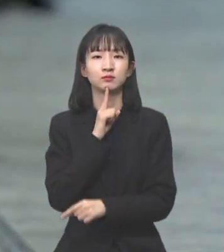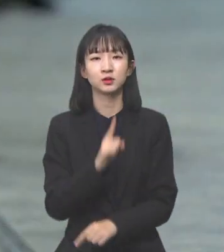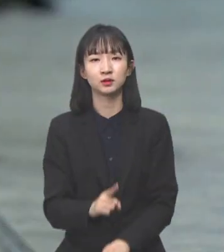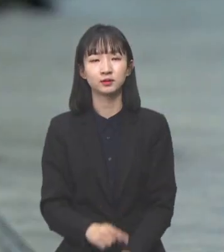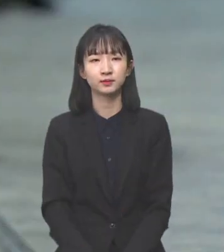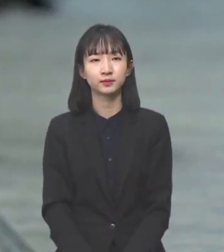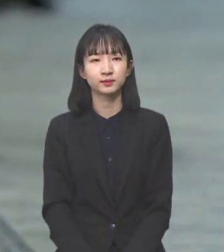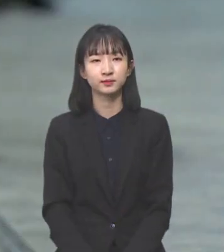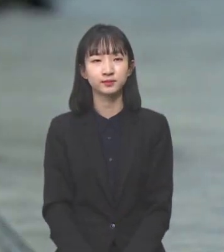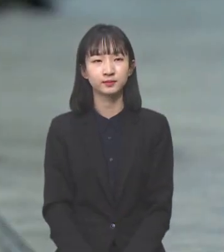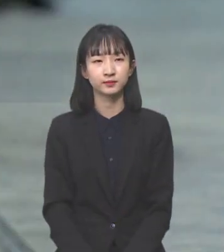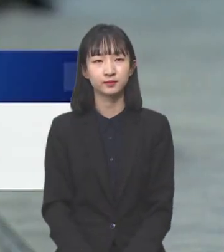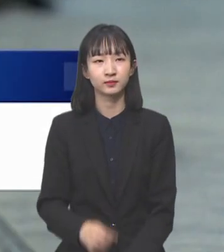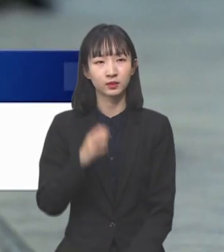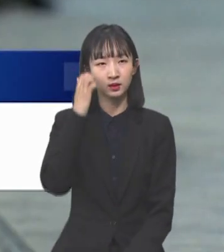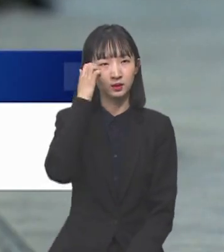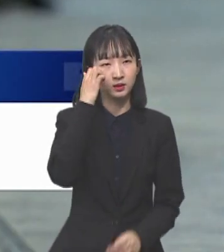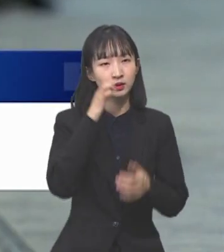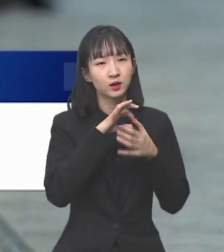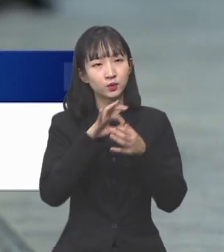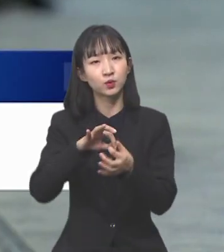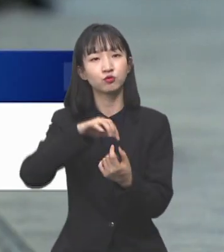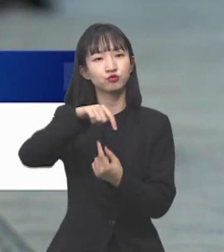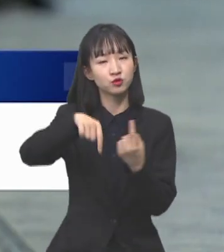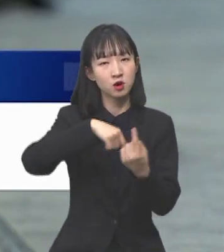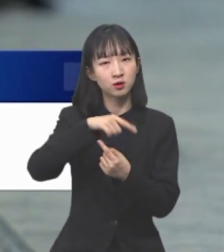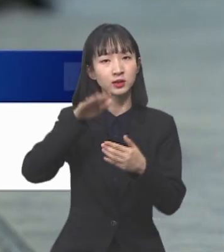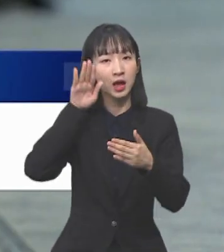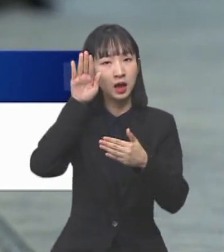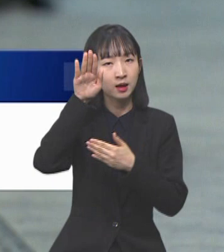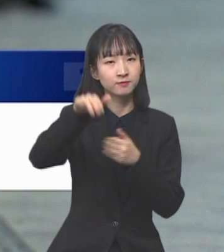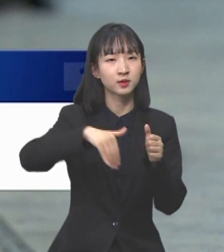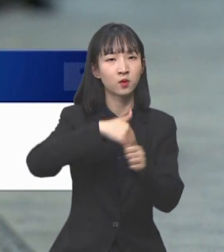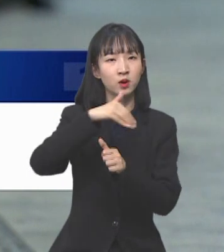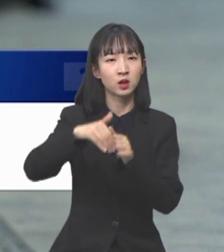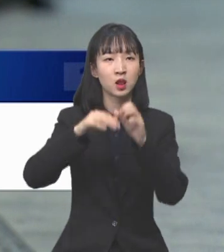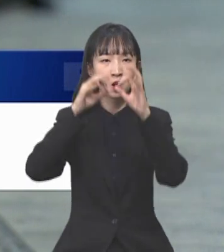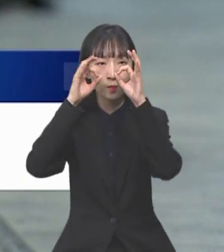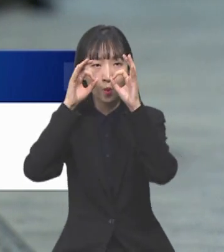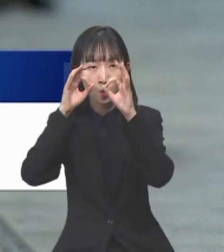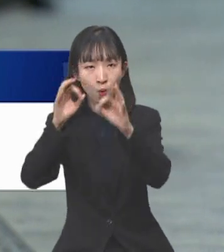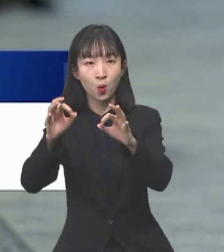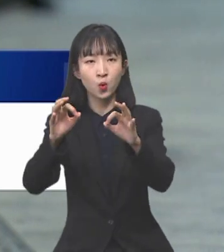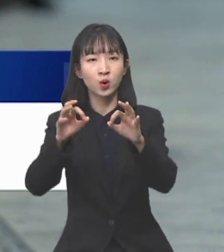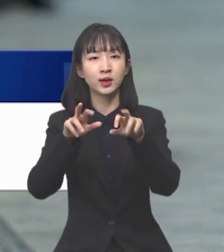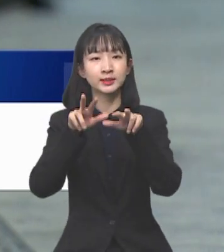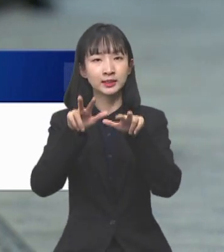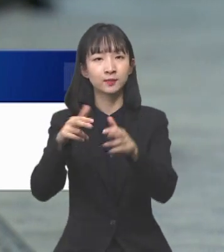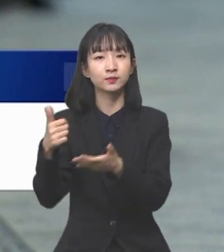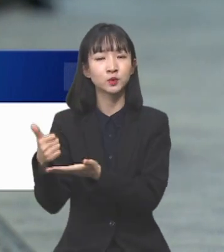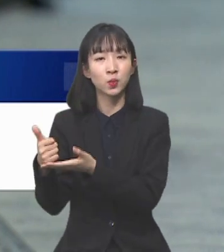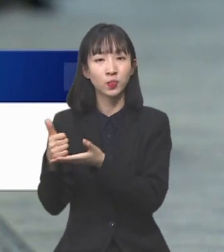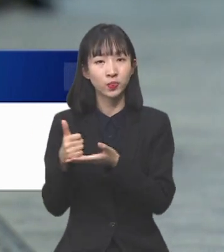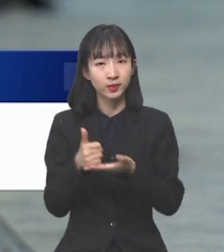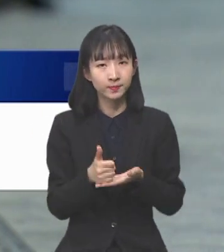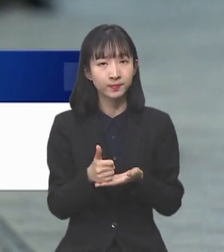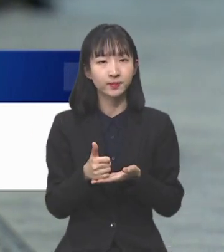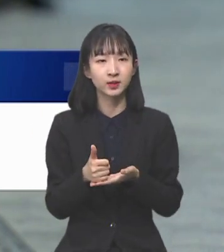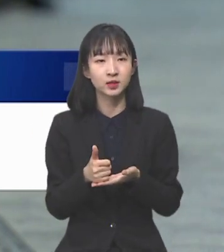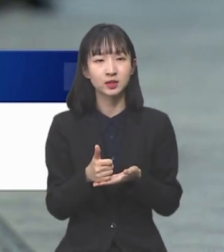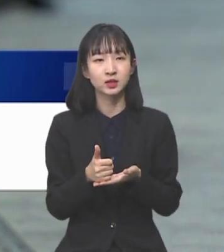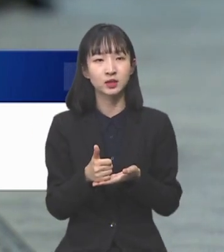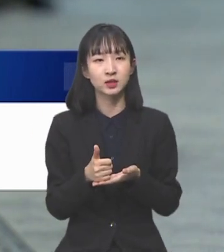으 대학별 우리야의 라는게 단주의 를 분석하고 파면서 자기가 지금 어떤 속에 접 채